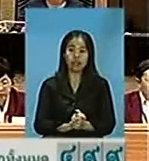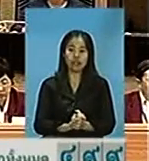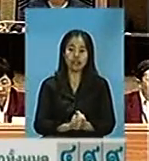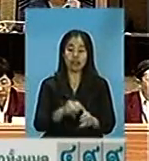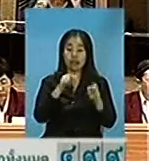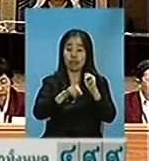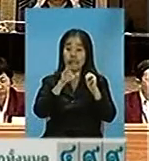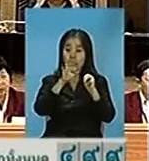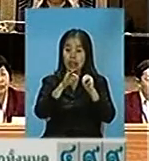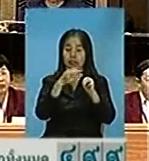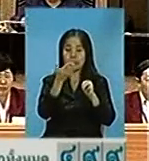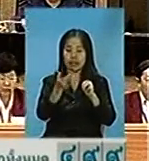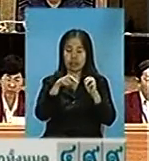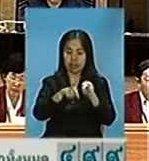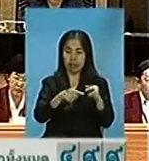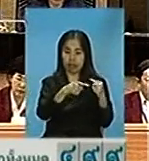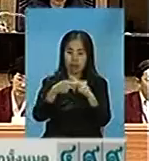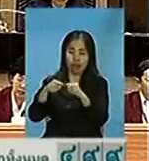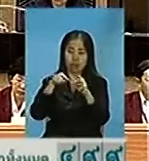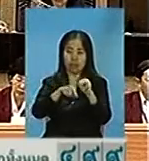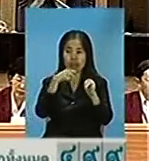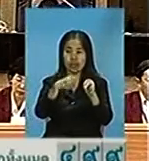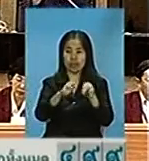ผ่านนะเชิญท่านเลขามาตรา10ฮะ